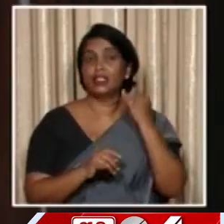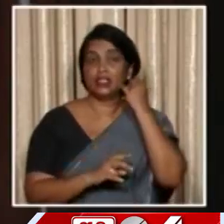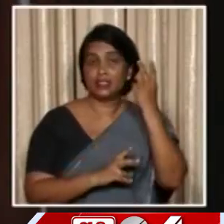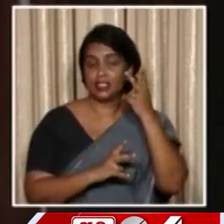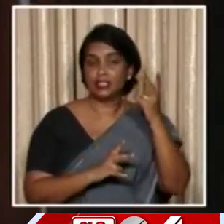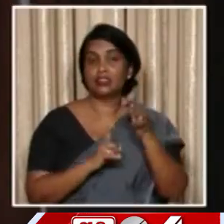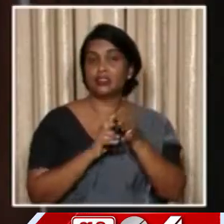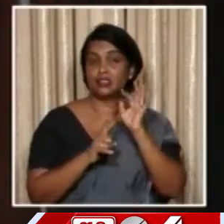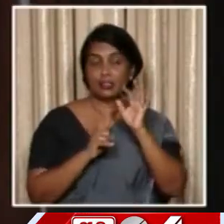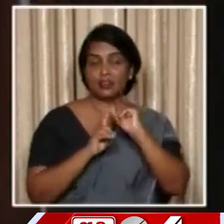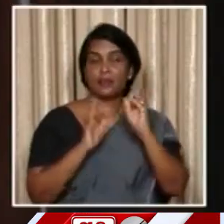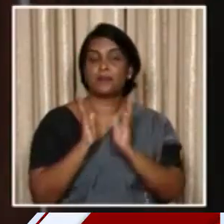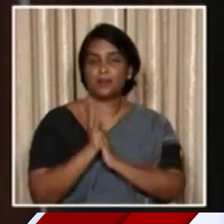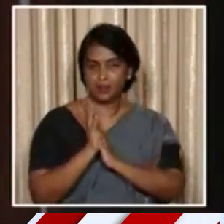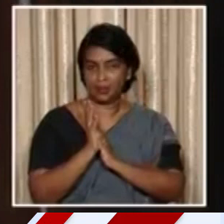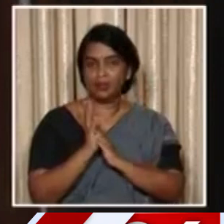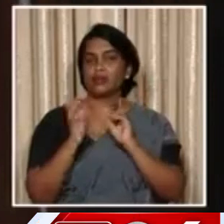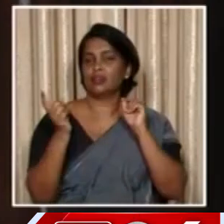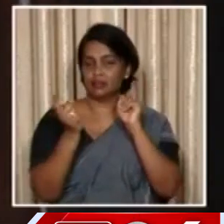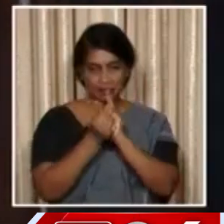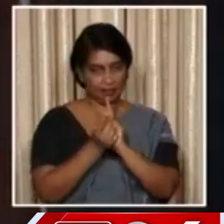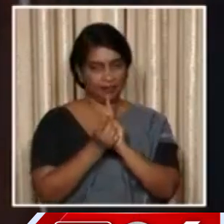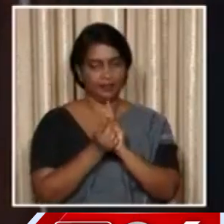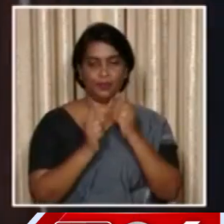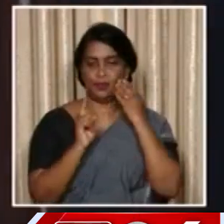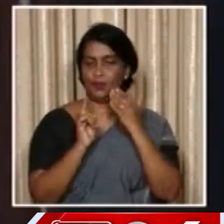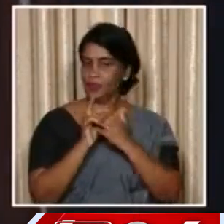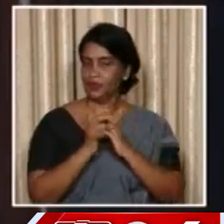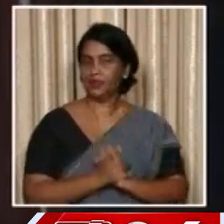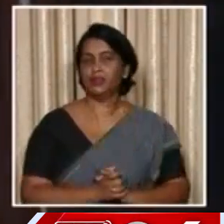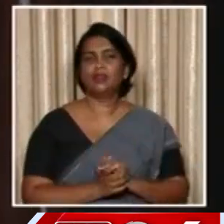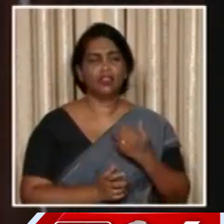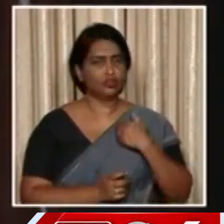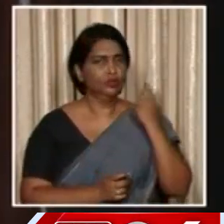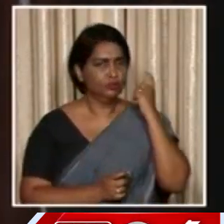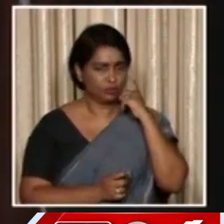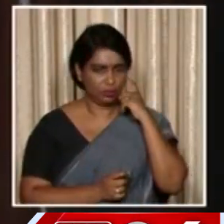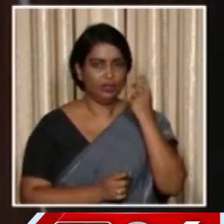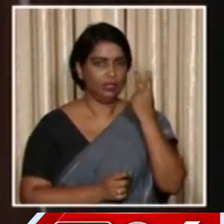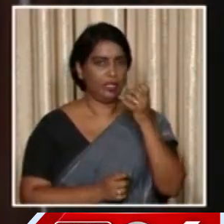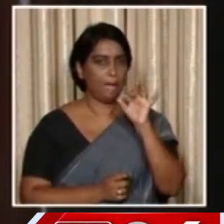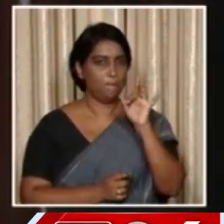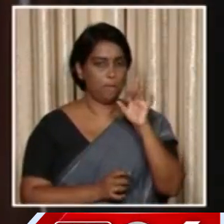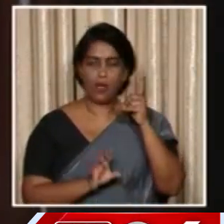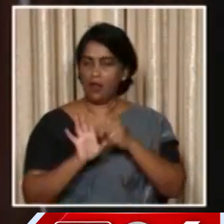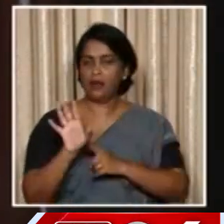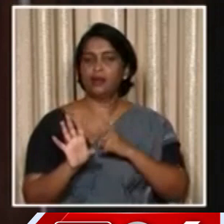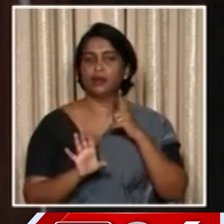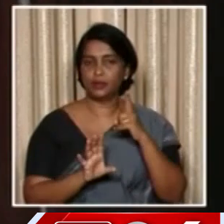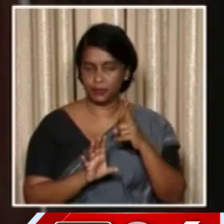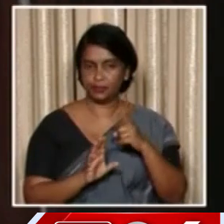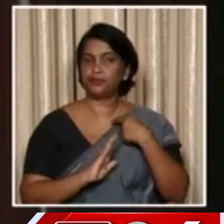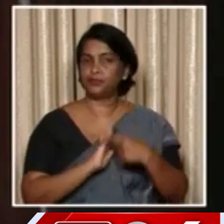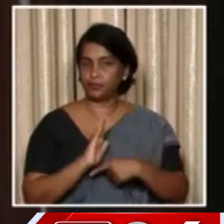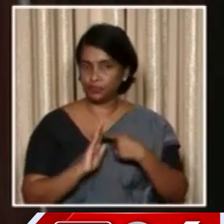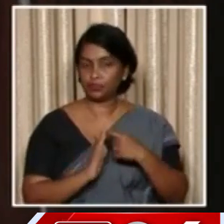සිංගප්පූරුවේ ජනාධිපතිතුමා අගමැතිතුමා අමු වෙනවයි කියන කාරණේ අපි දන්නවා 2015 වසරේදී මේ